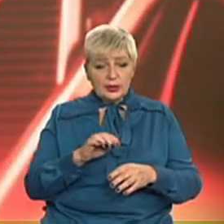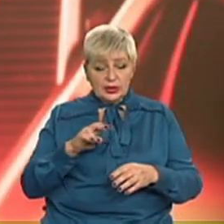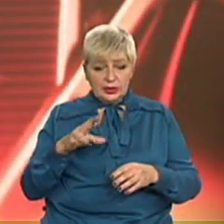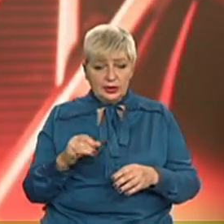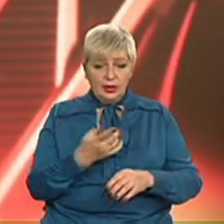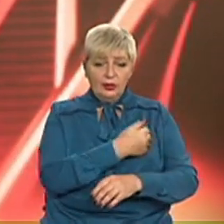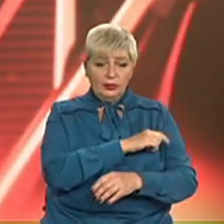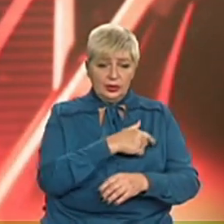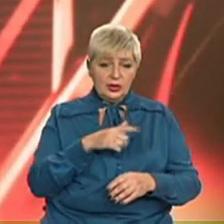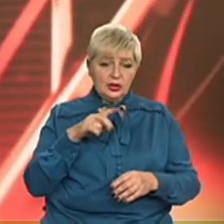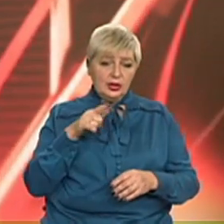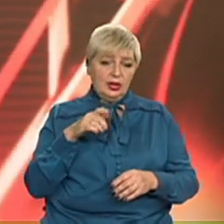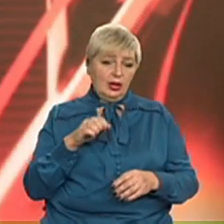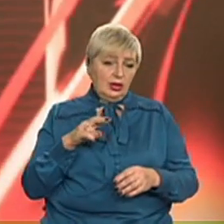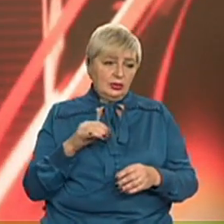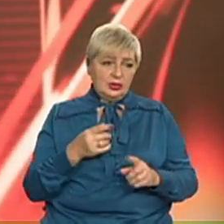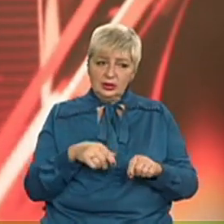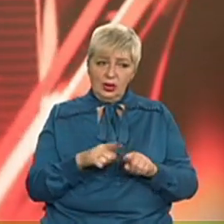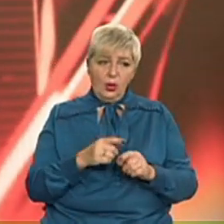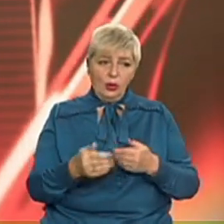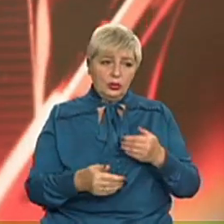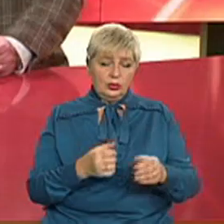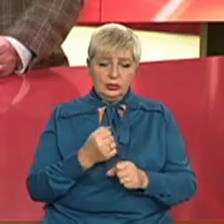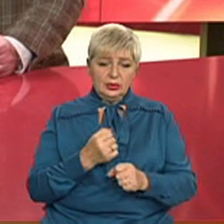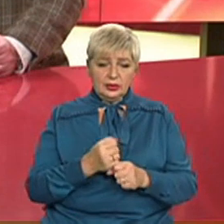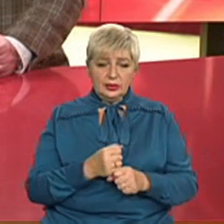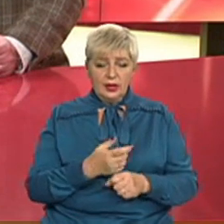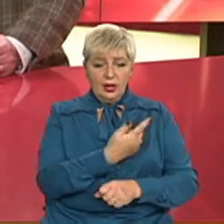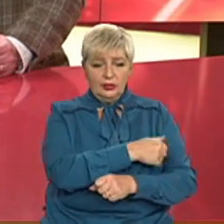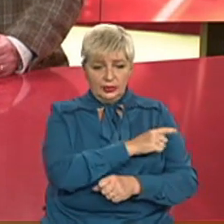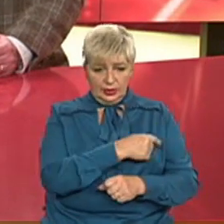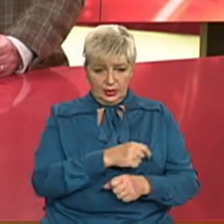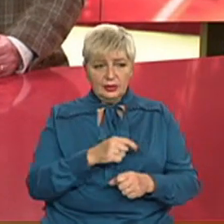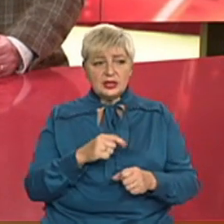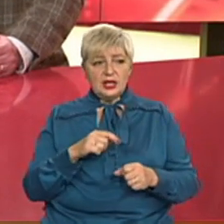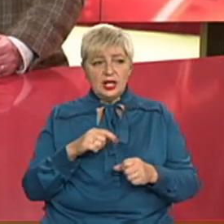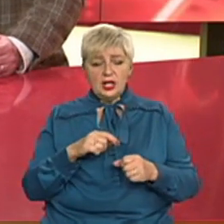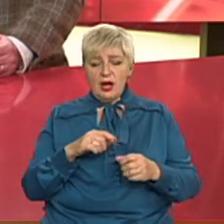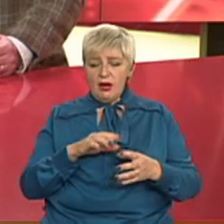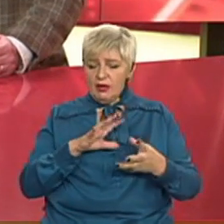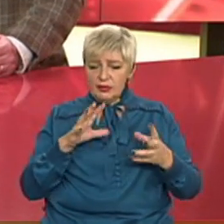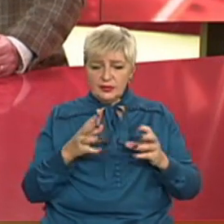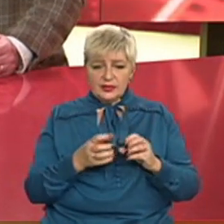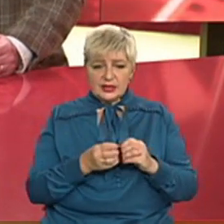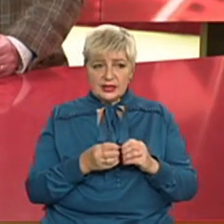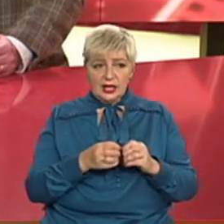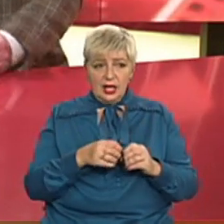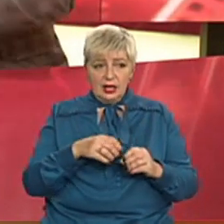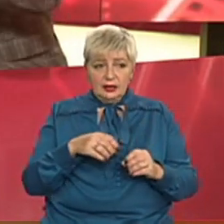галузі такого кроку не зроблено. Тобто в медичній галузі все набагато гірше, ніж навіть в освітній?